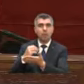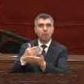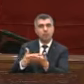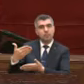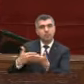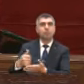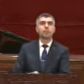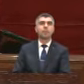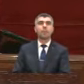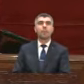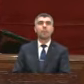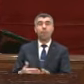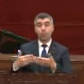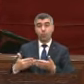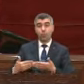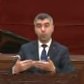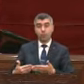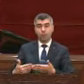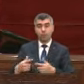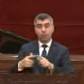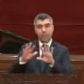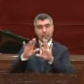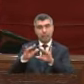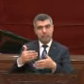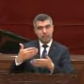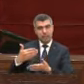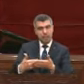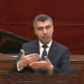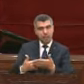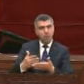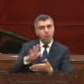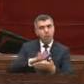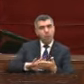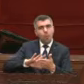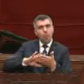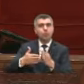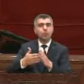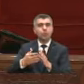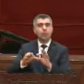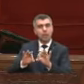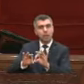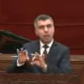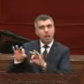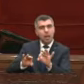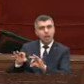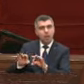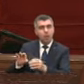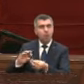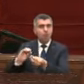العكس. بالتالي اليوم اشتغلنا عندنا تقرير متكامل في كل الاجراءات